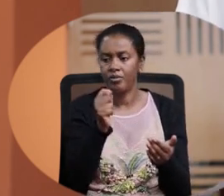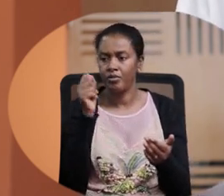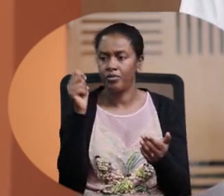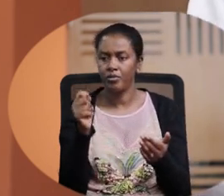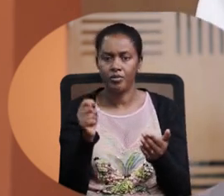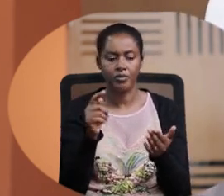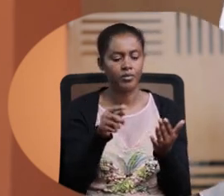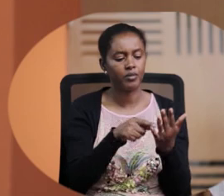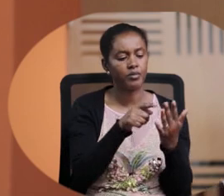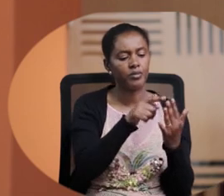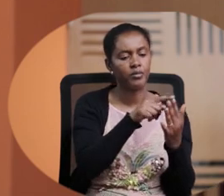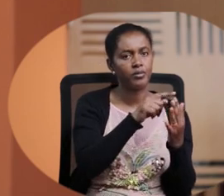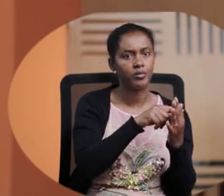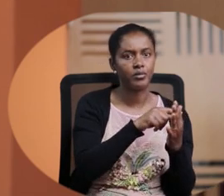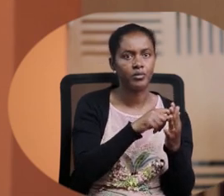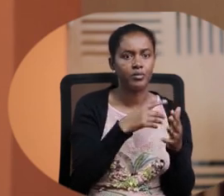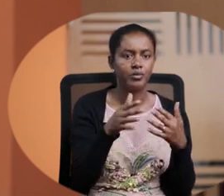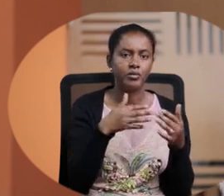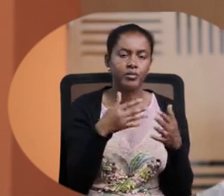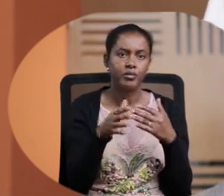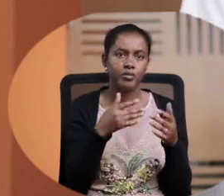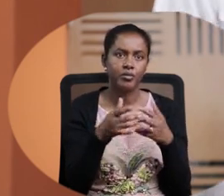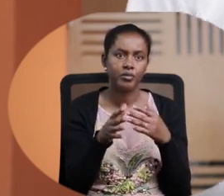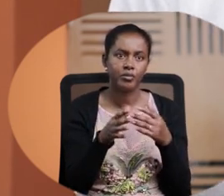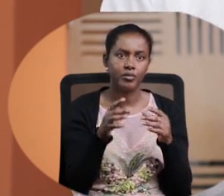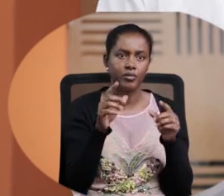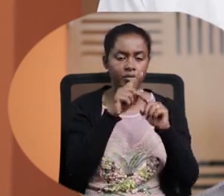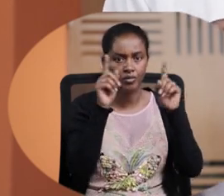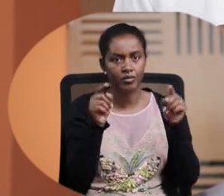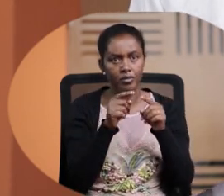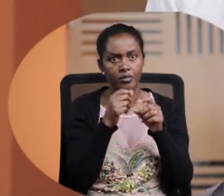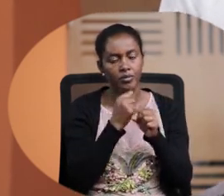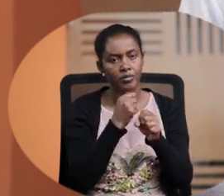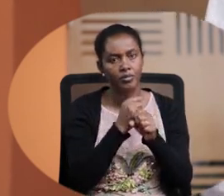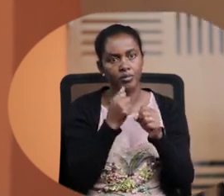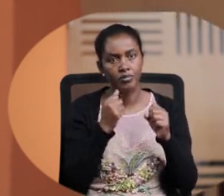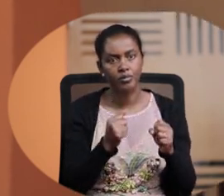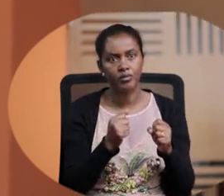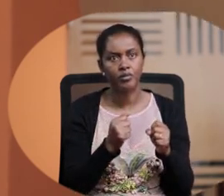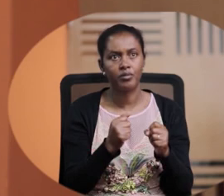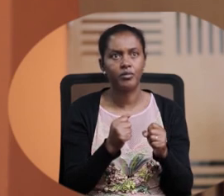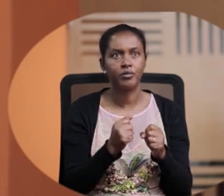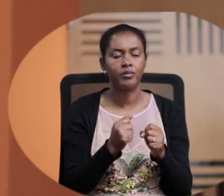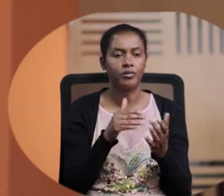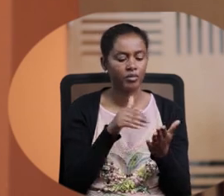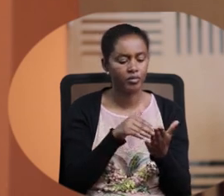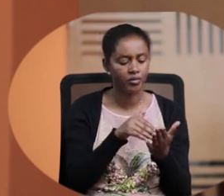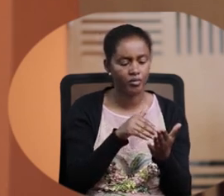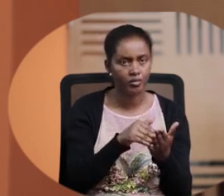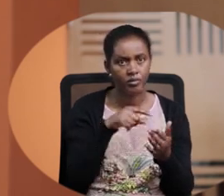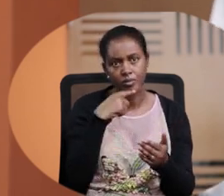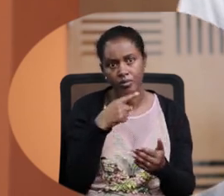amani dufanif salbat gabate nubachi sudandaw salbat gabate nubachi sudandaw gabate talio kan gabate dedeb insa